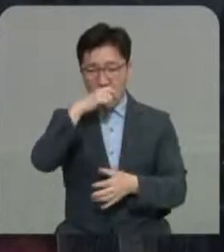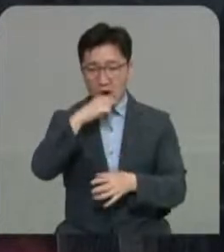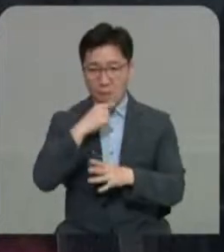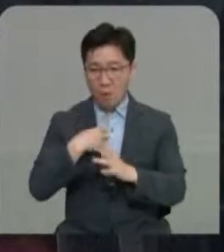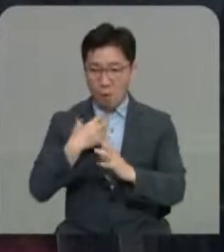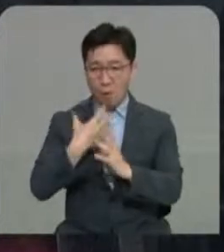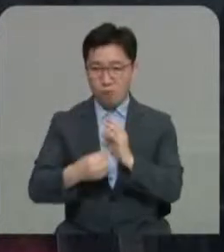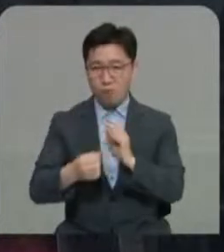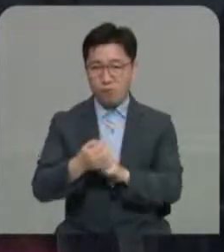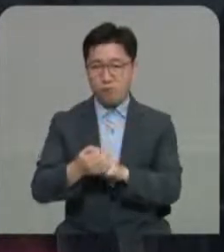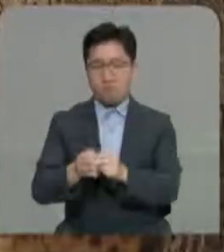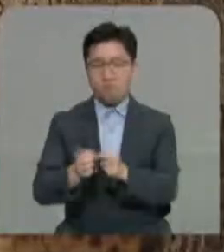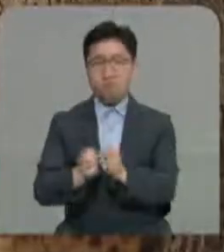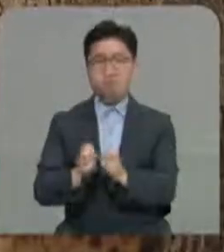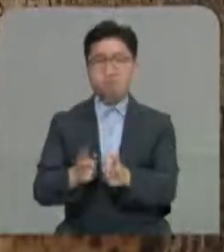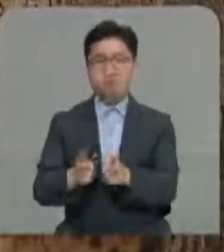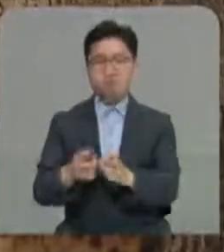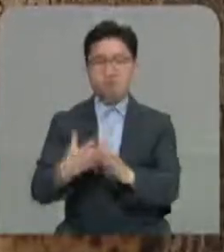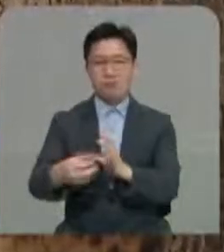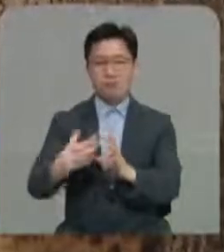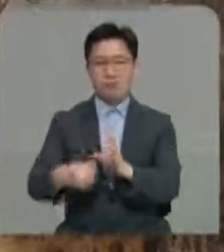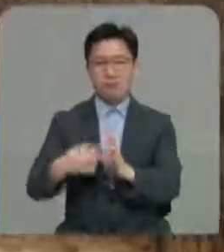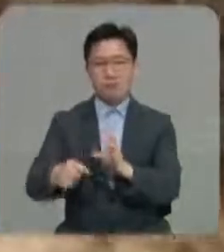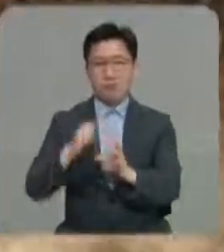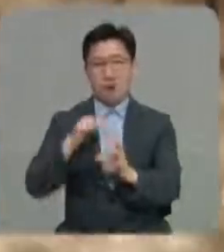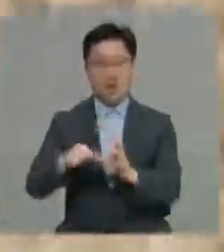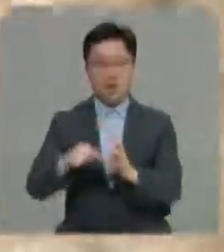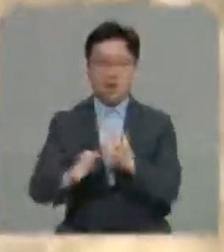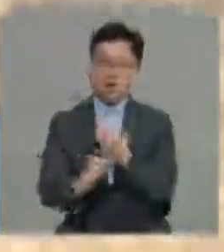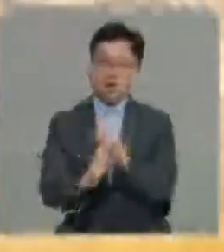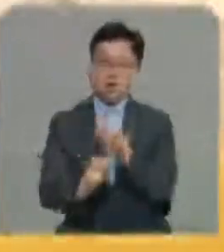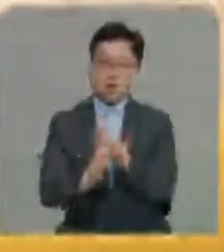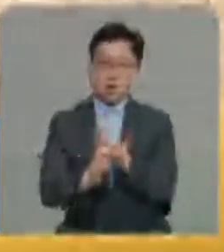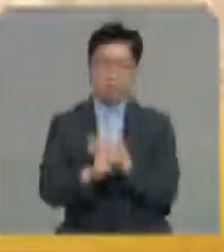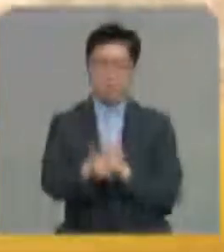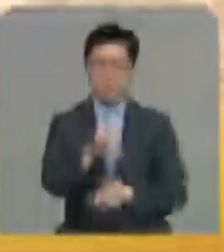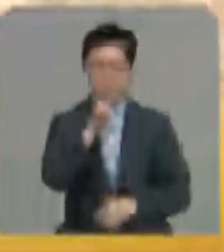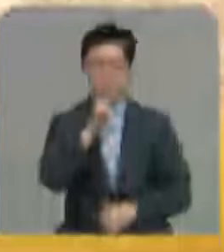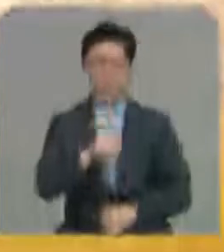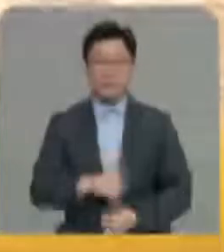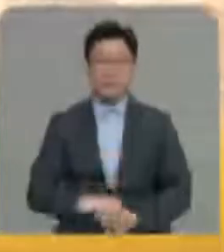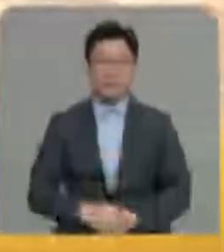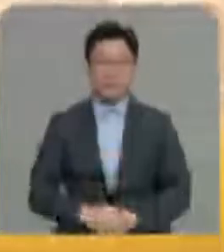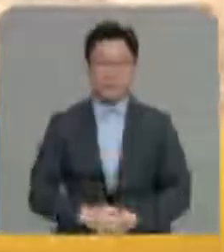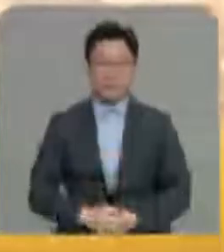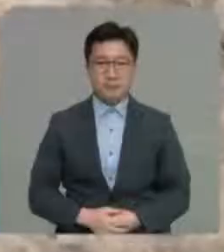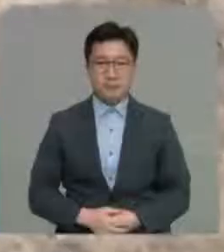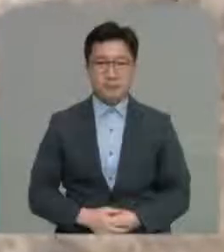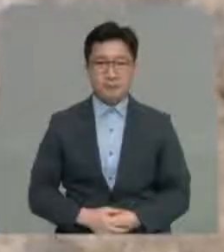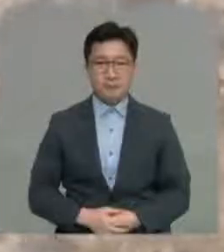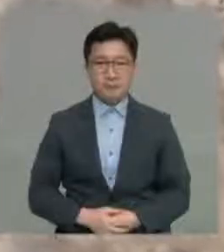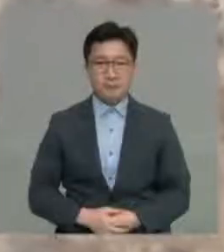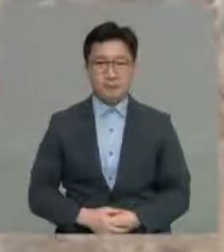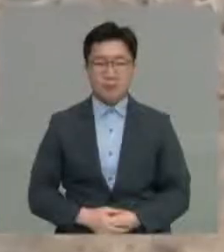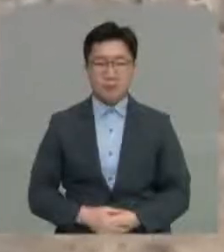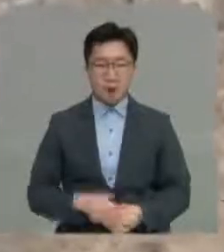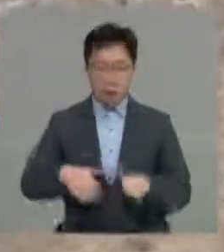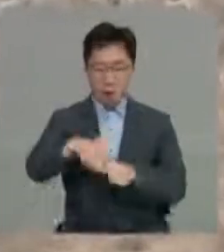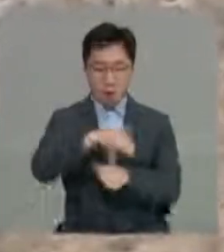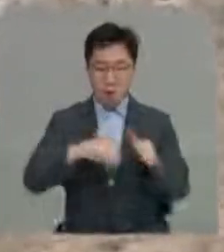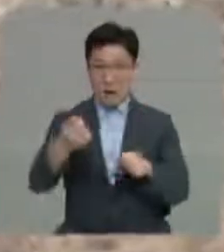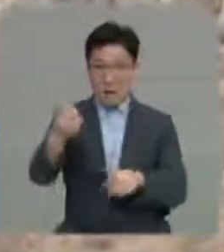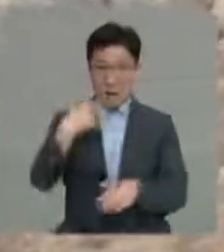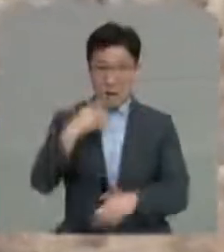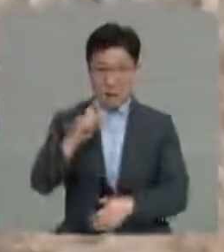없이 00 처리 시설로 흘려 보내는 등 법적 의무사항을 지키지 않은 것으로 확인됐습니다 환경 척은